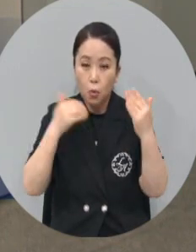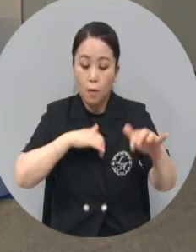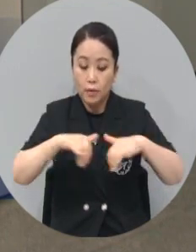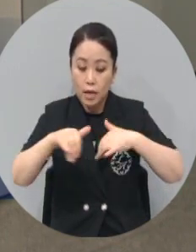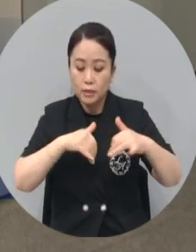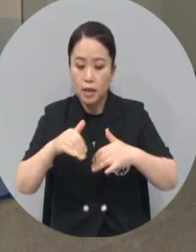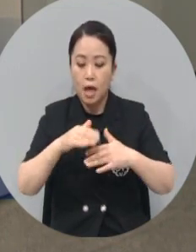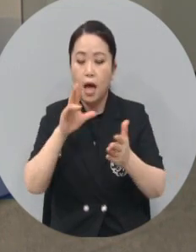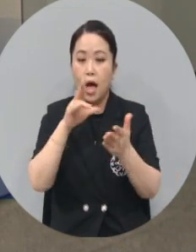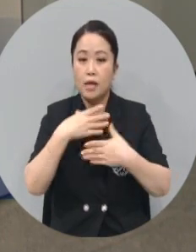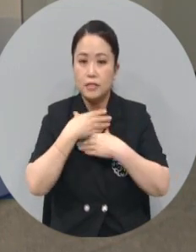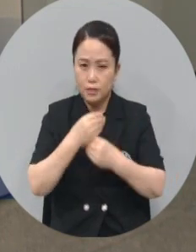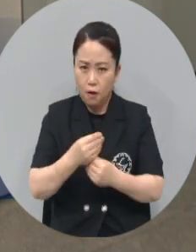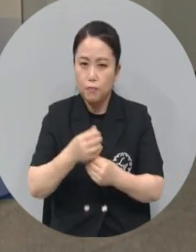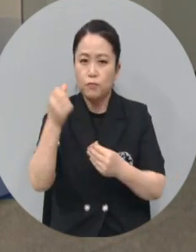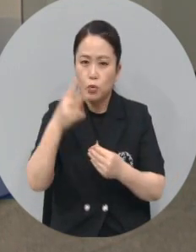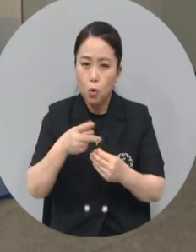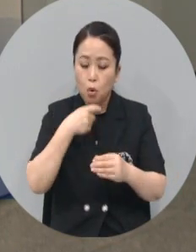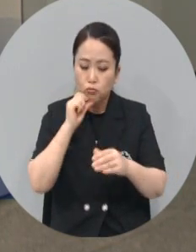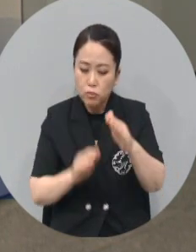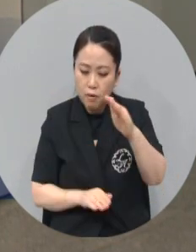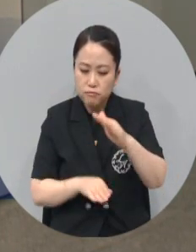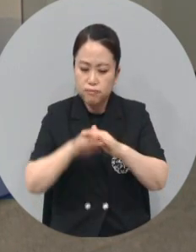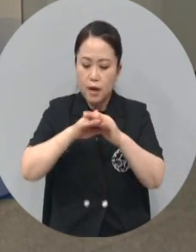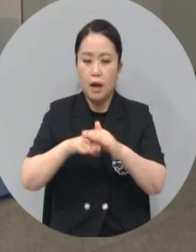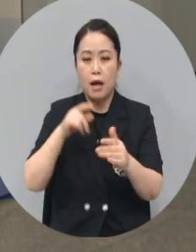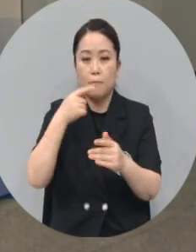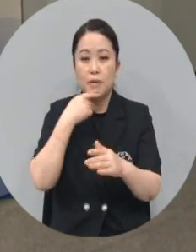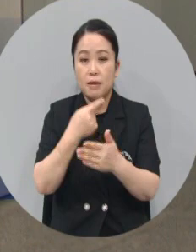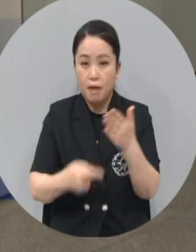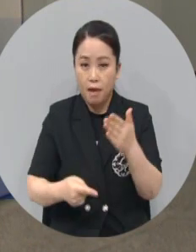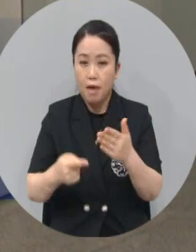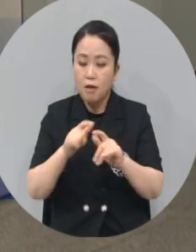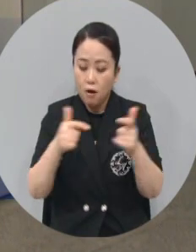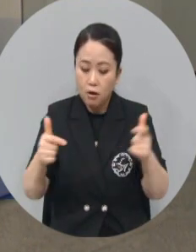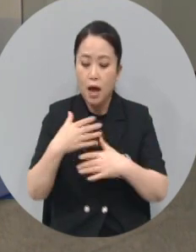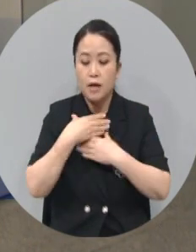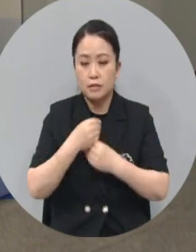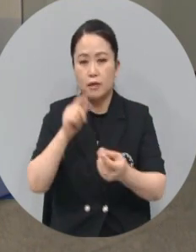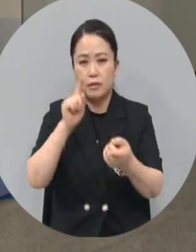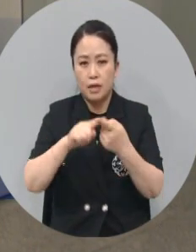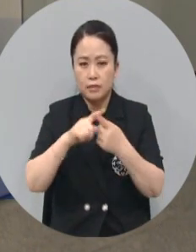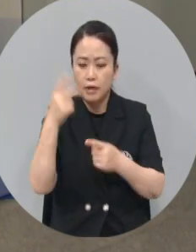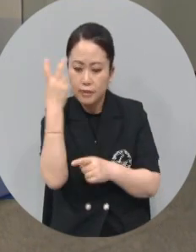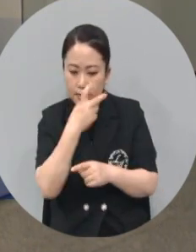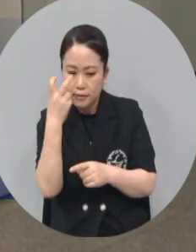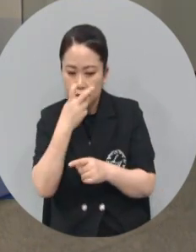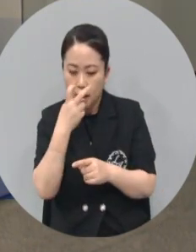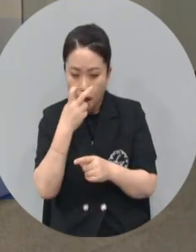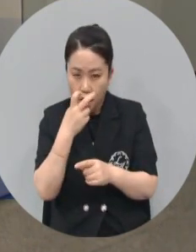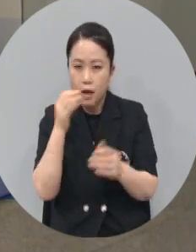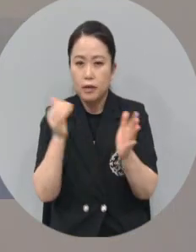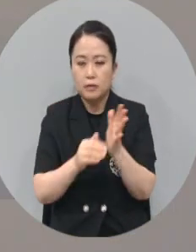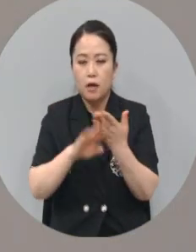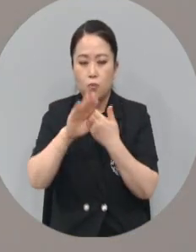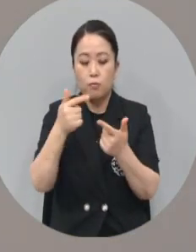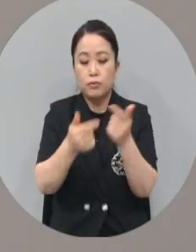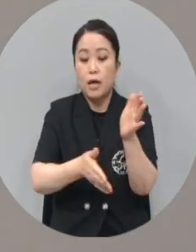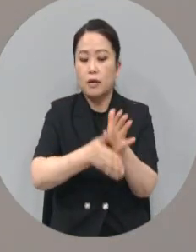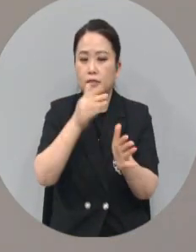피해, 여러 안전 문제에 대해서 제대로 진단하고 실제로 시에서 이루어질 수 있도록 꼼꼼하게 챙길 수 있는